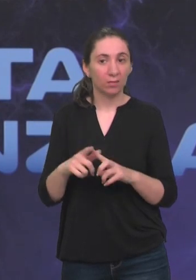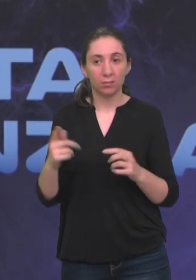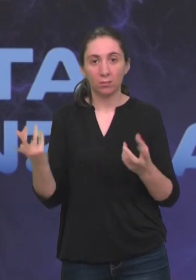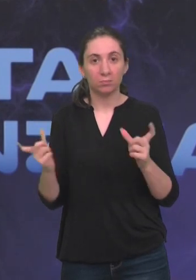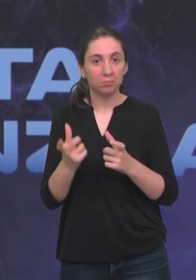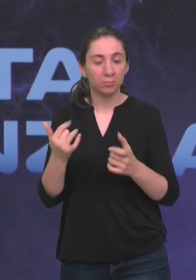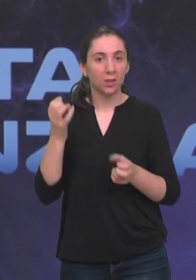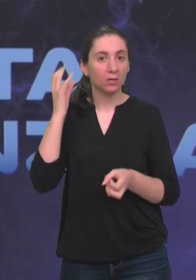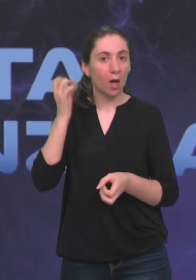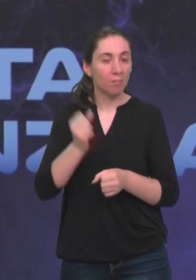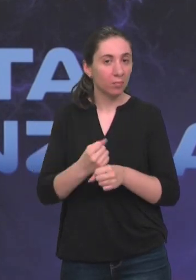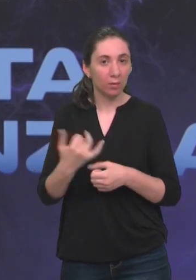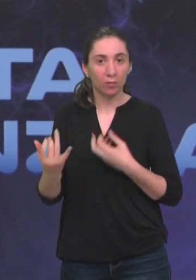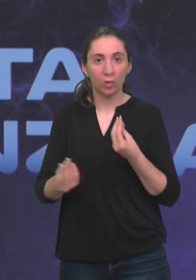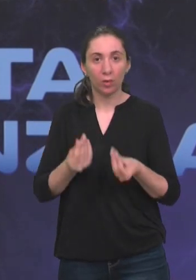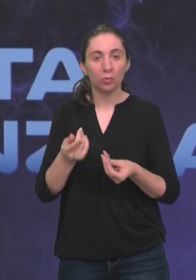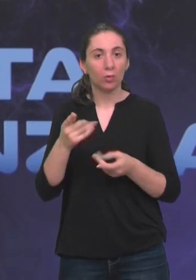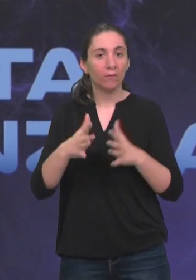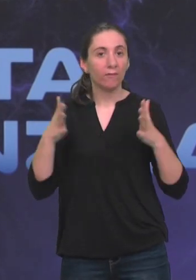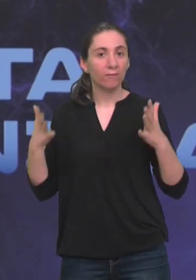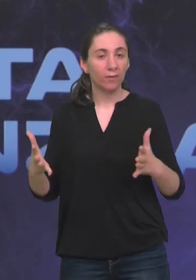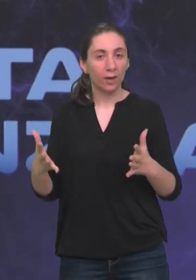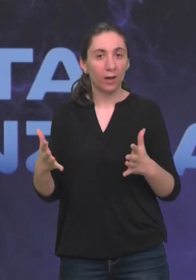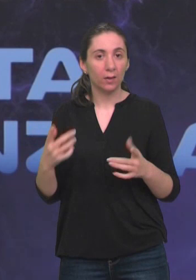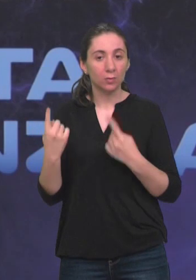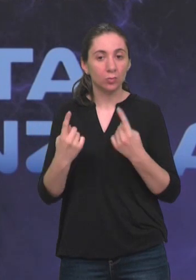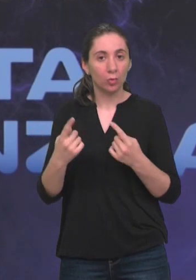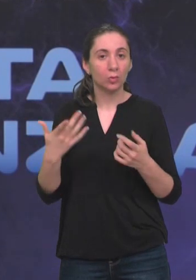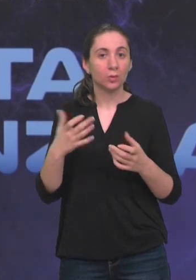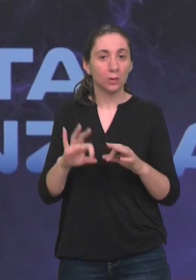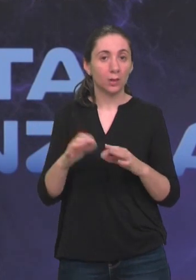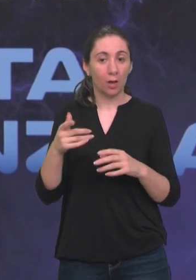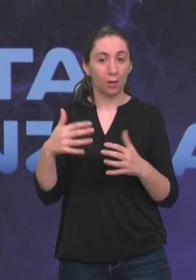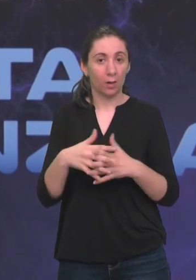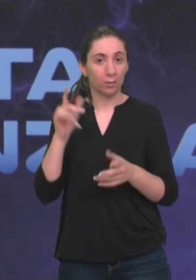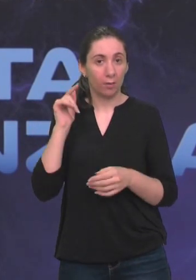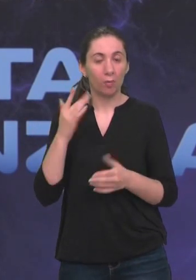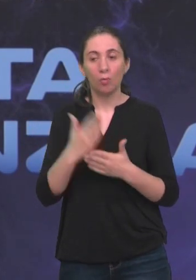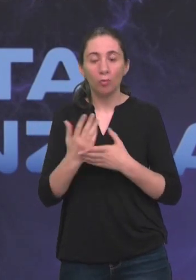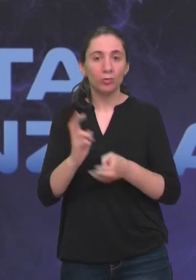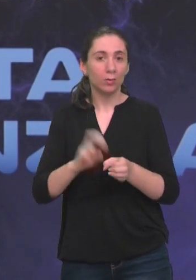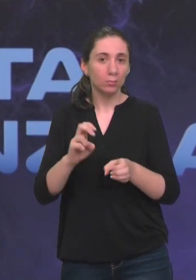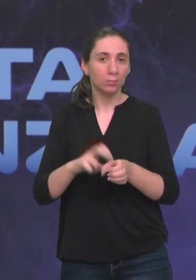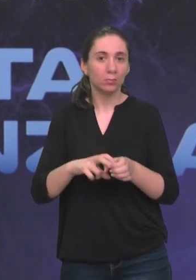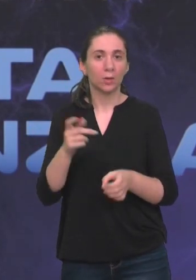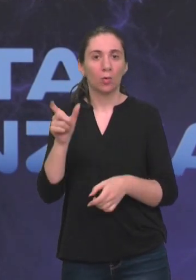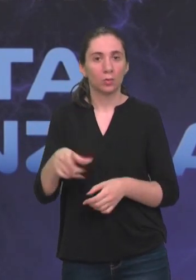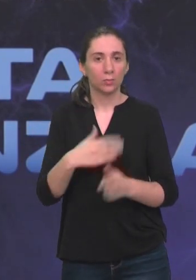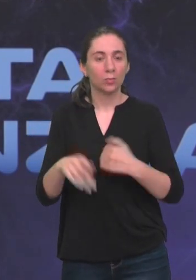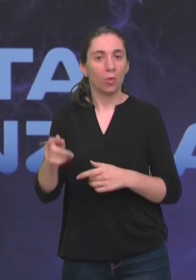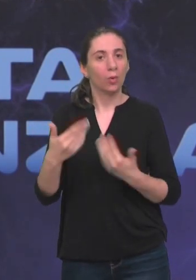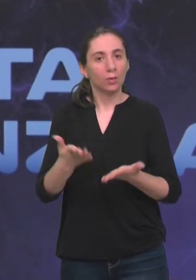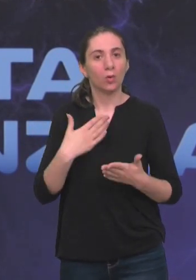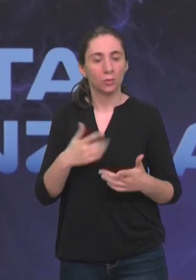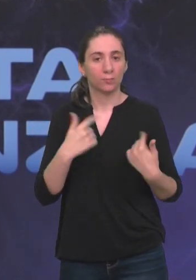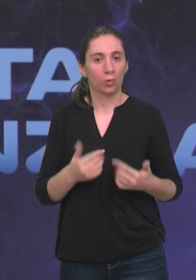na danima piva, to su sve veliki događaj od značaja za grad Karlovac kroz koji su uvijek uključene osobe s invaliditetom i one daju svoj